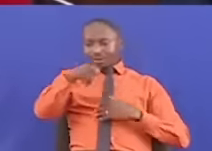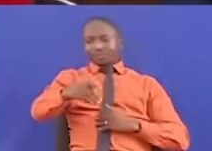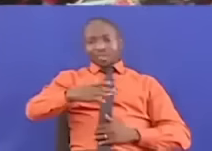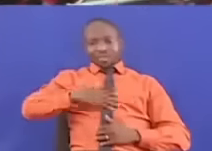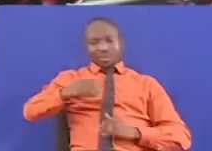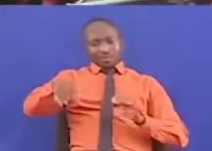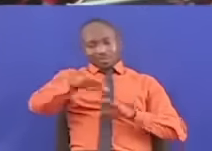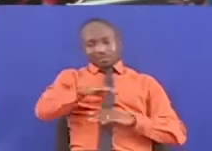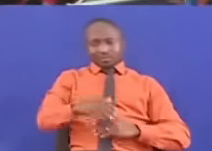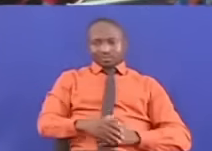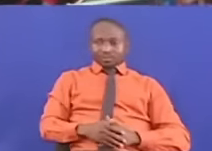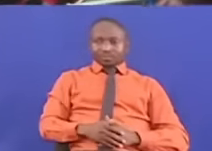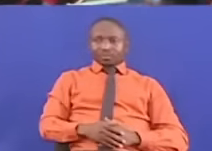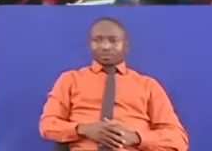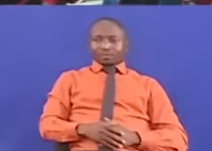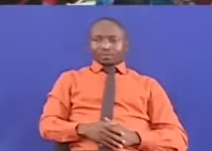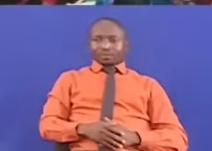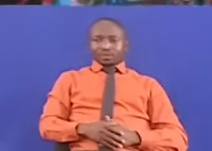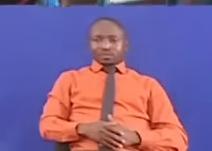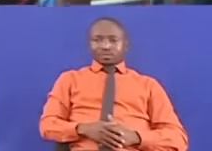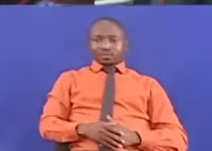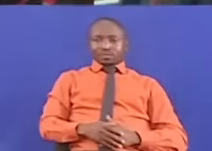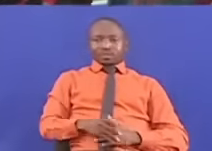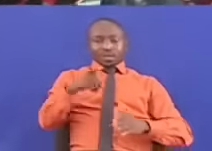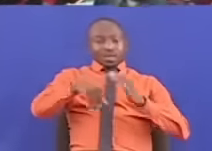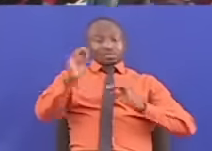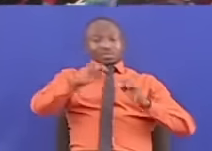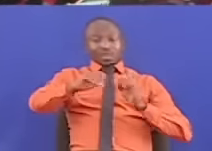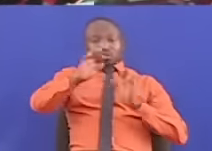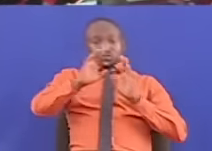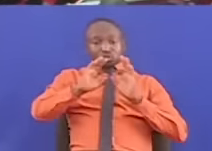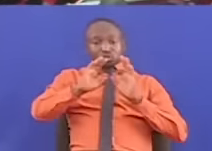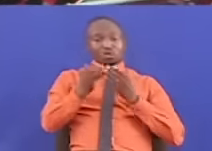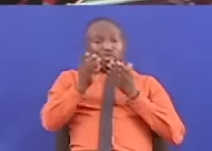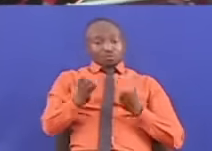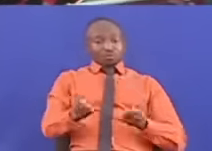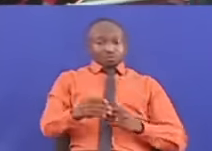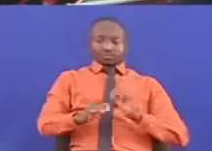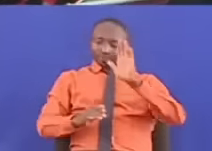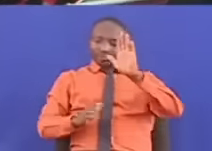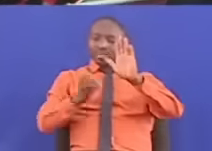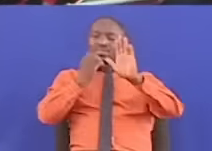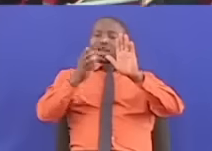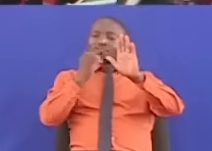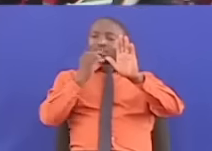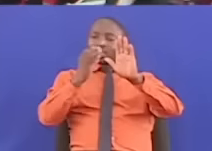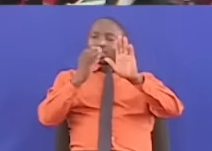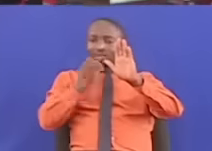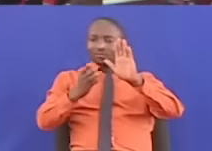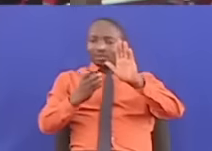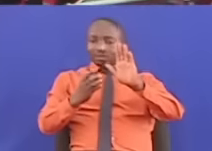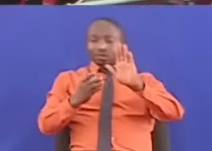mwy meshi mwy kiti katika micho mzuri ya meshi manga ni pamoja na taarifa ambara taarifa